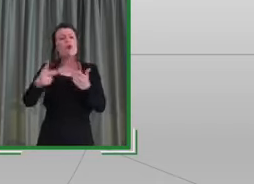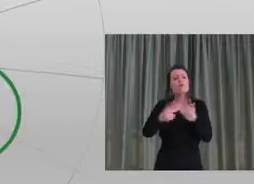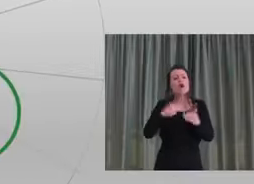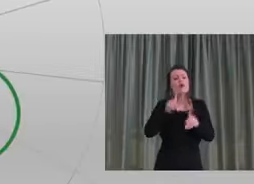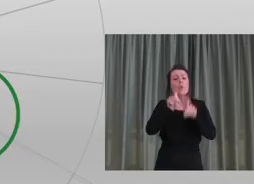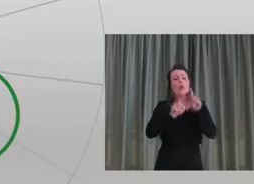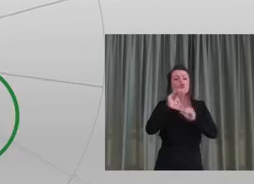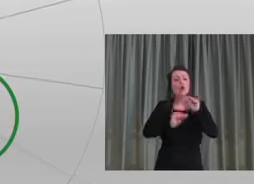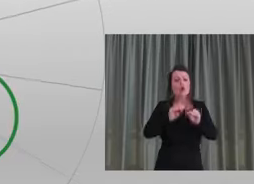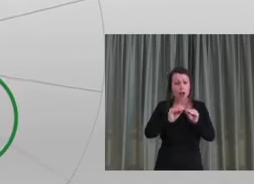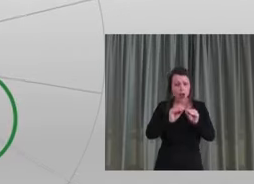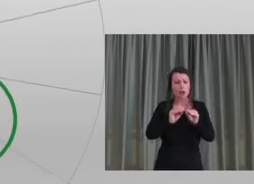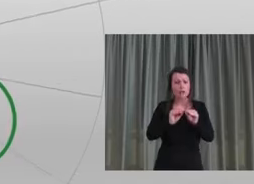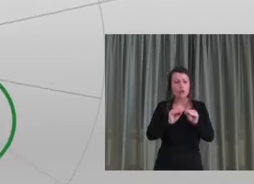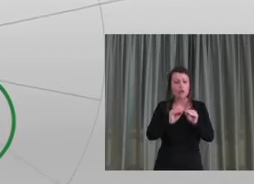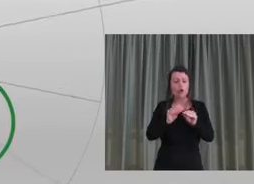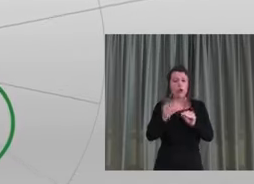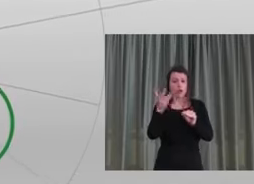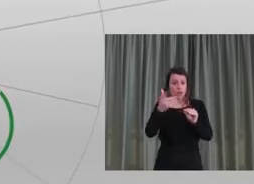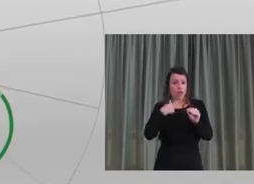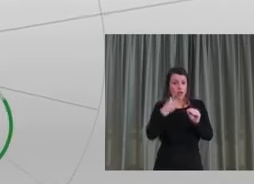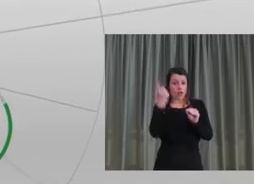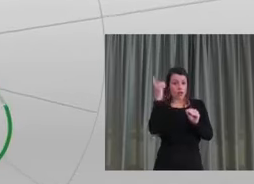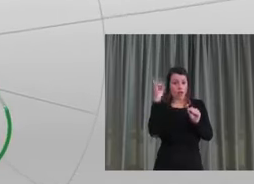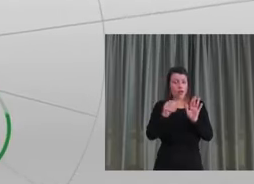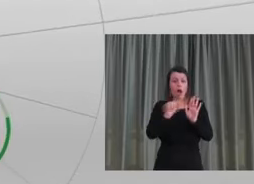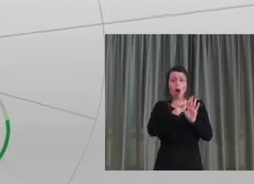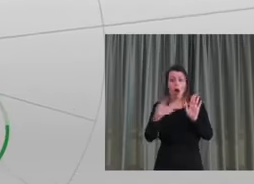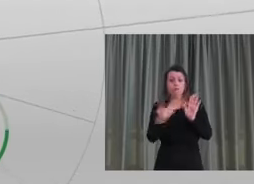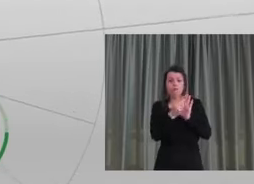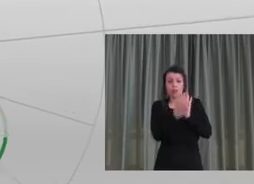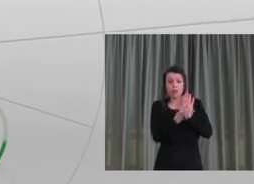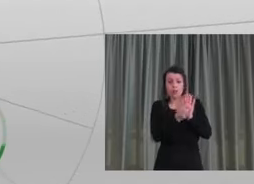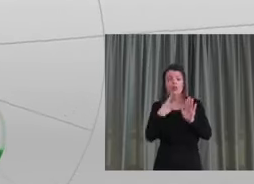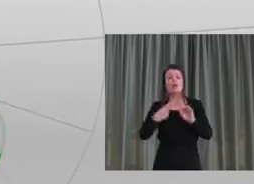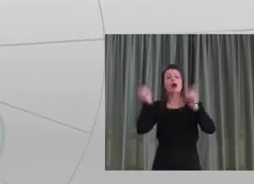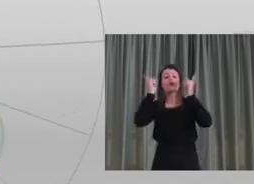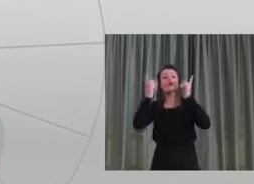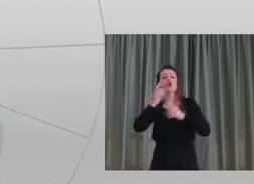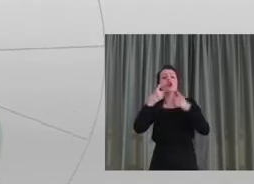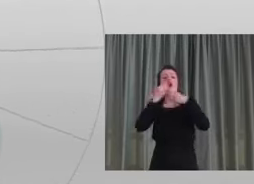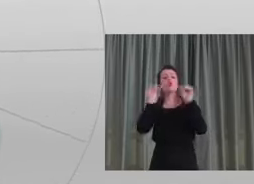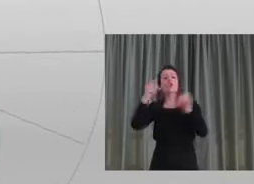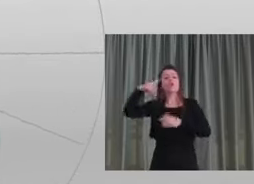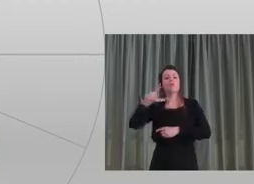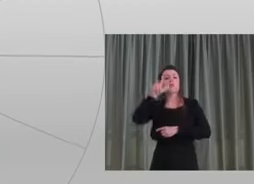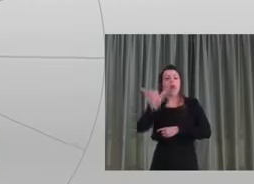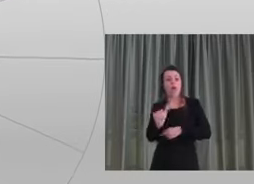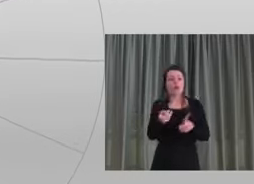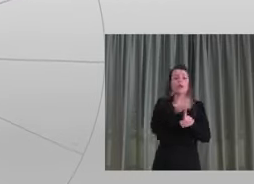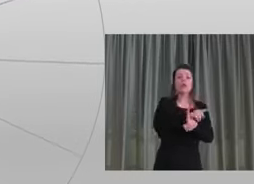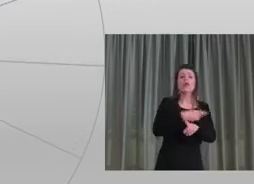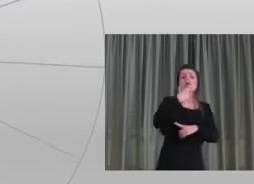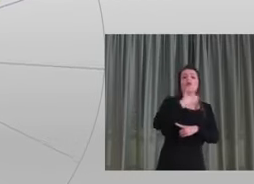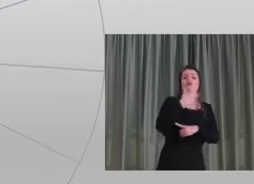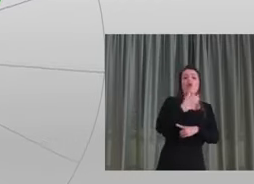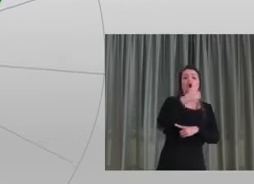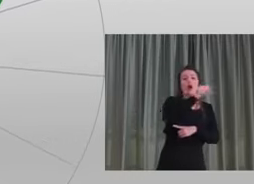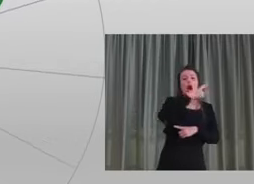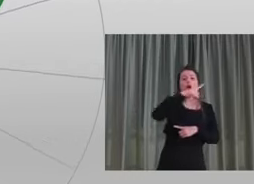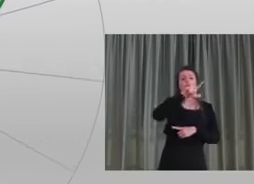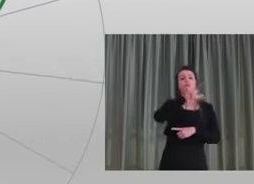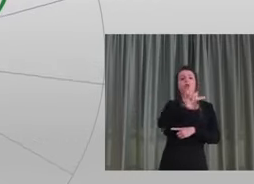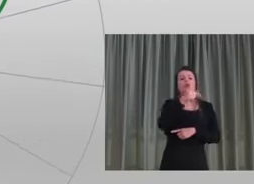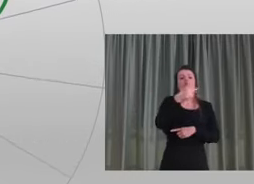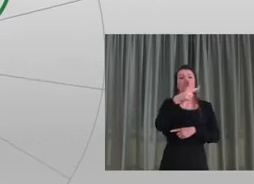su android potete scaricare su google play e sull'iphone su apple store vedete che